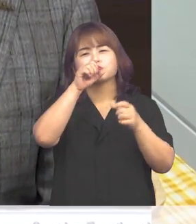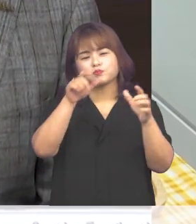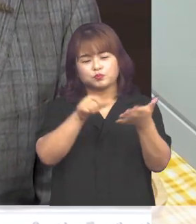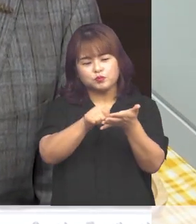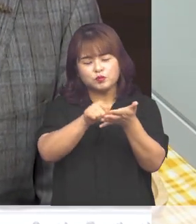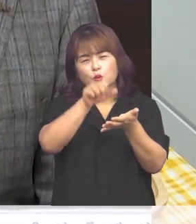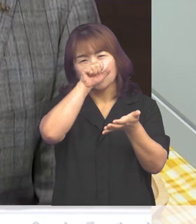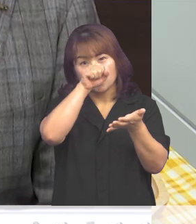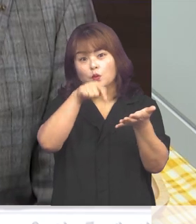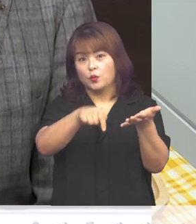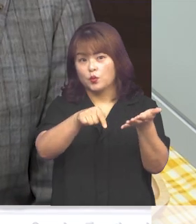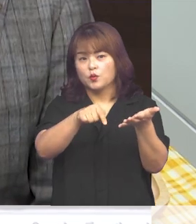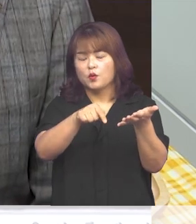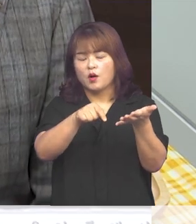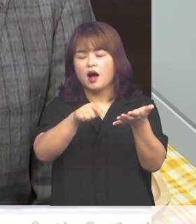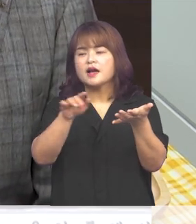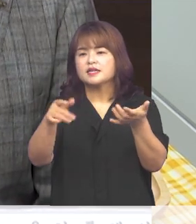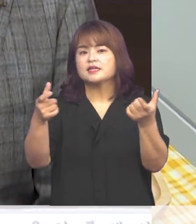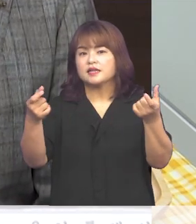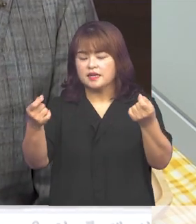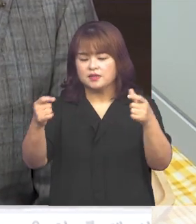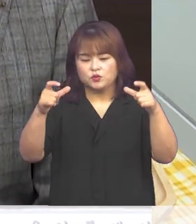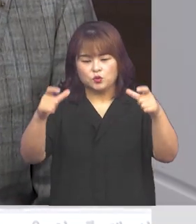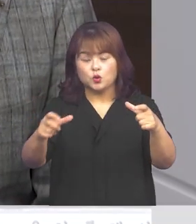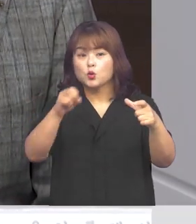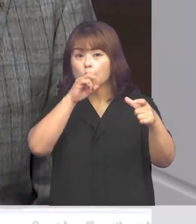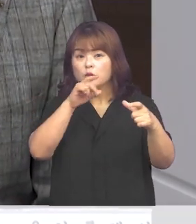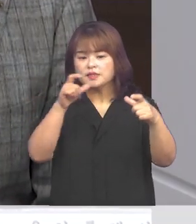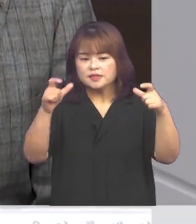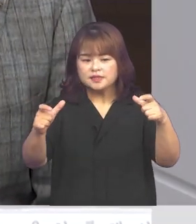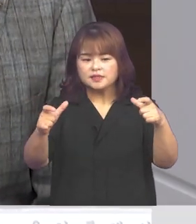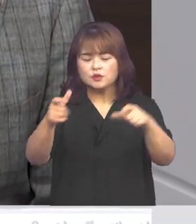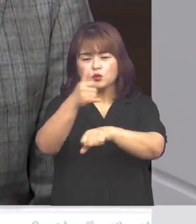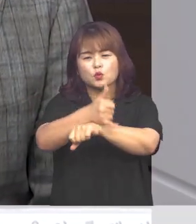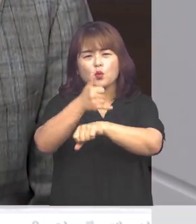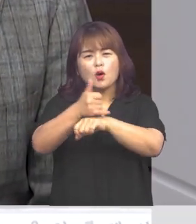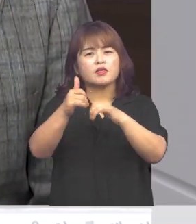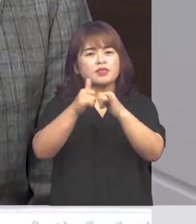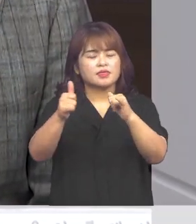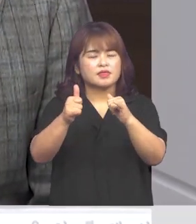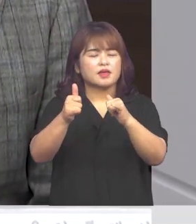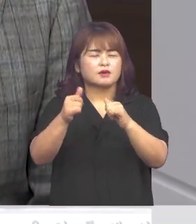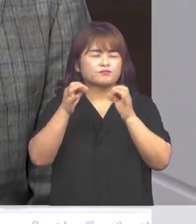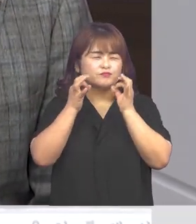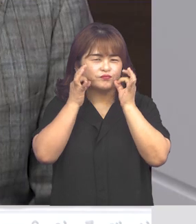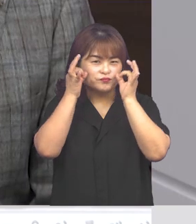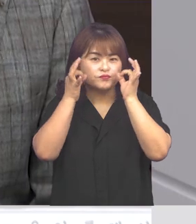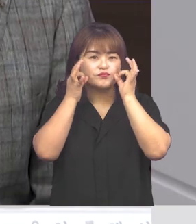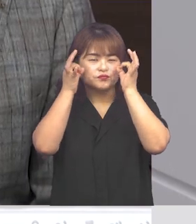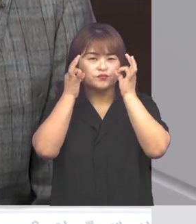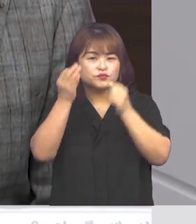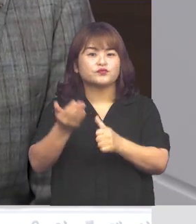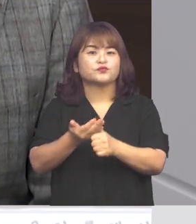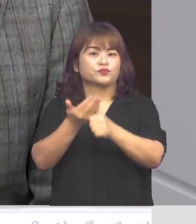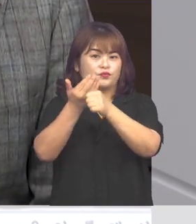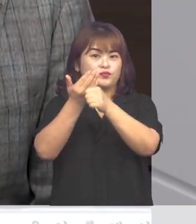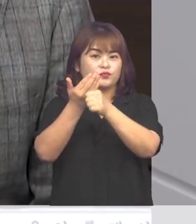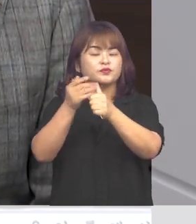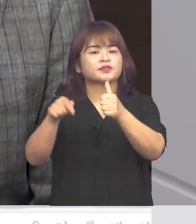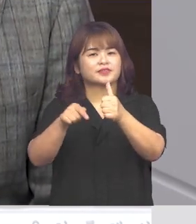좋고 그만큼 우리 용인의 농민들께서 정성을 들이셔서